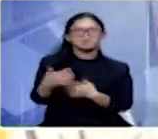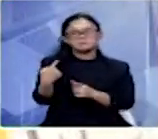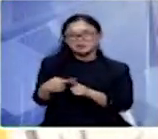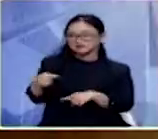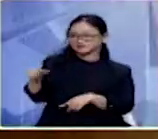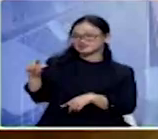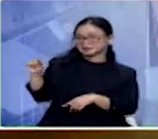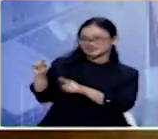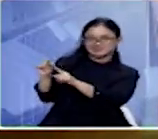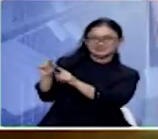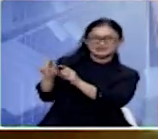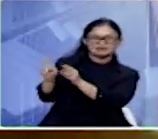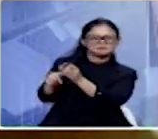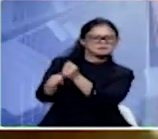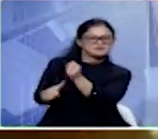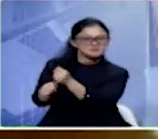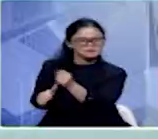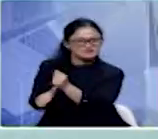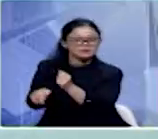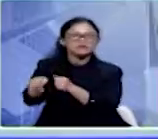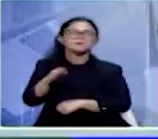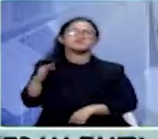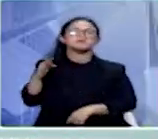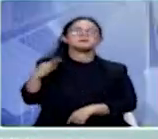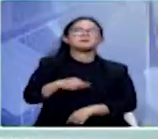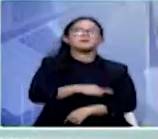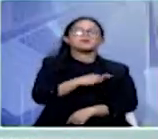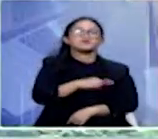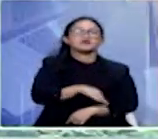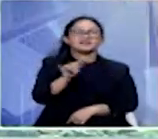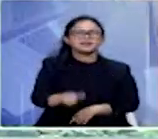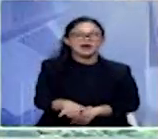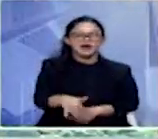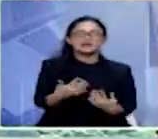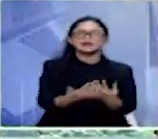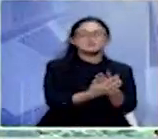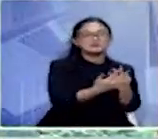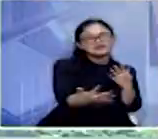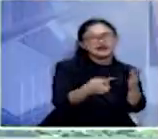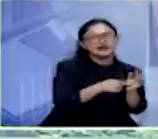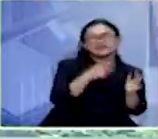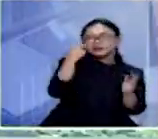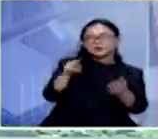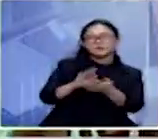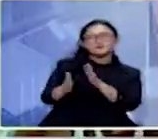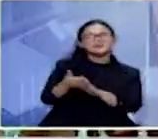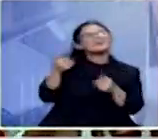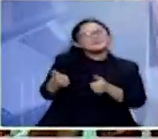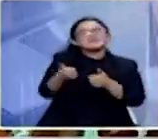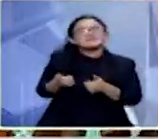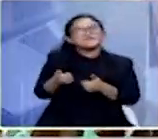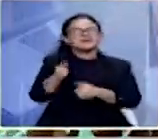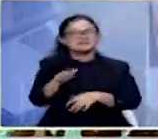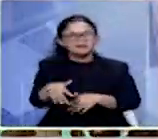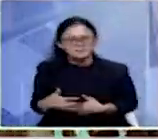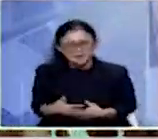sangat bermanfaat. Siapa sangka, kehadiran komunitas ini pun disambut baik warga sekitar. Karena selain